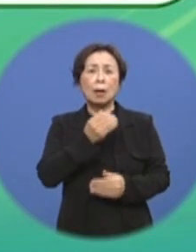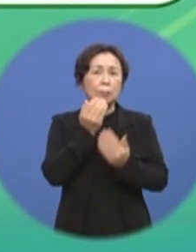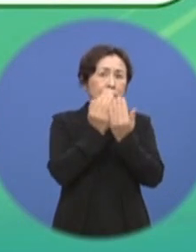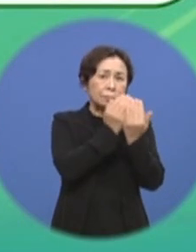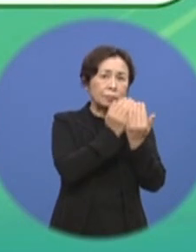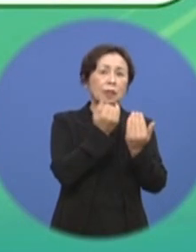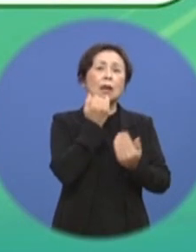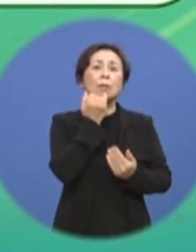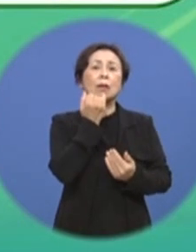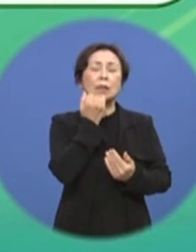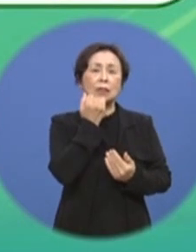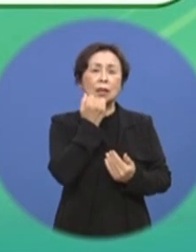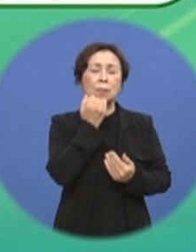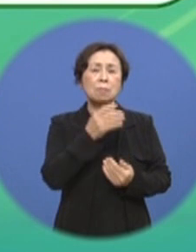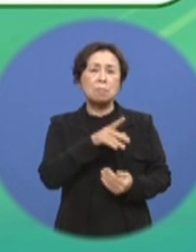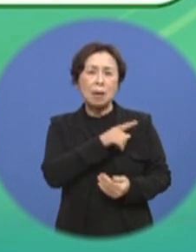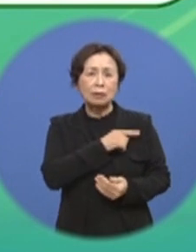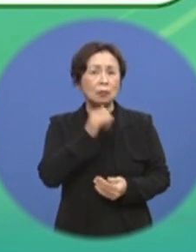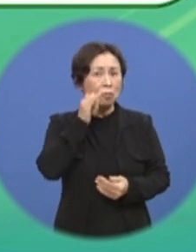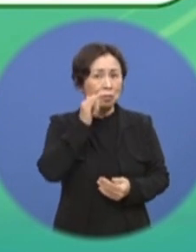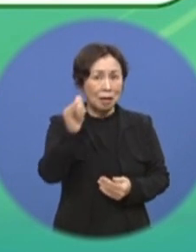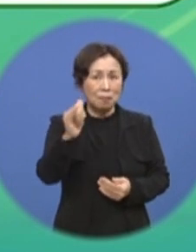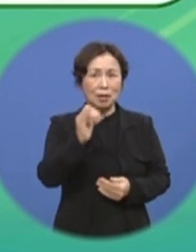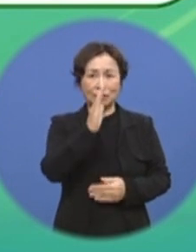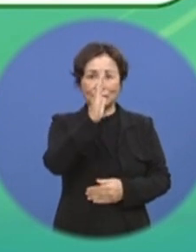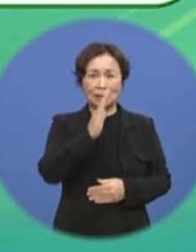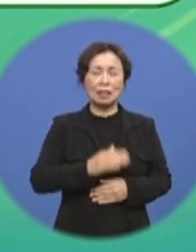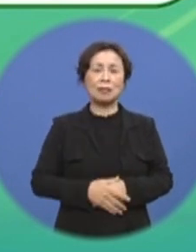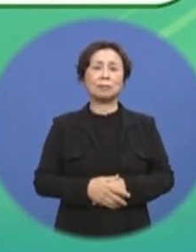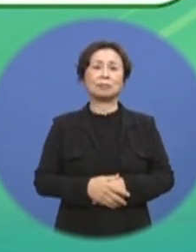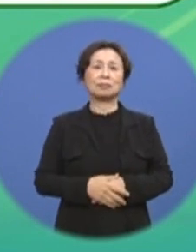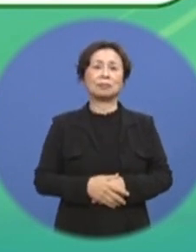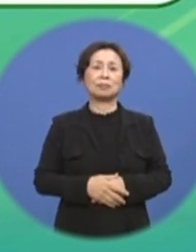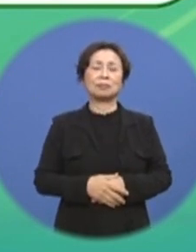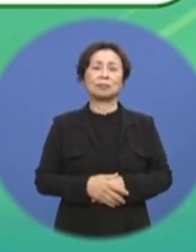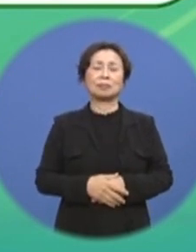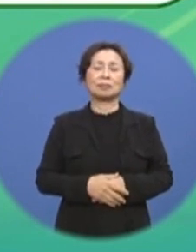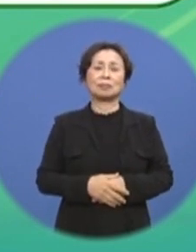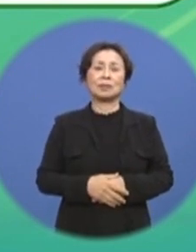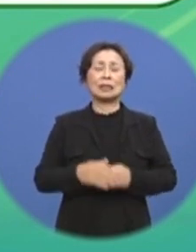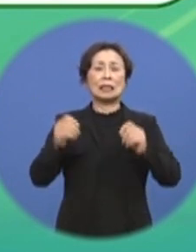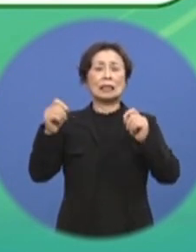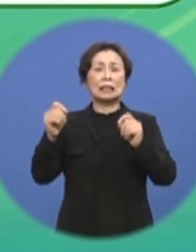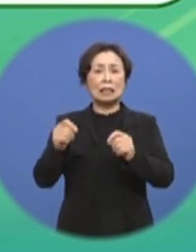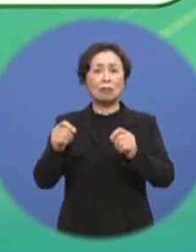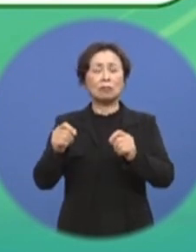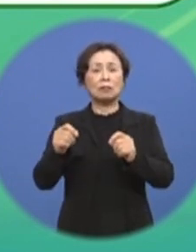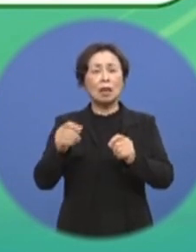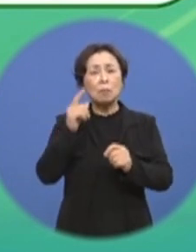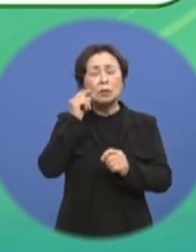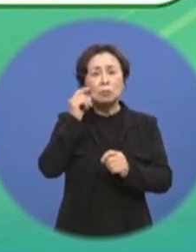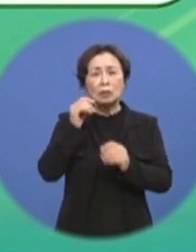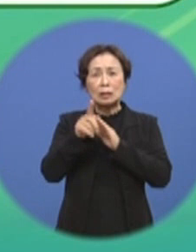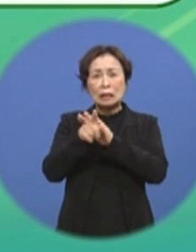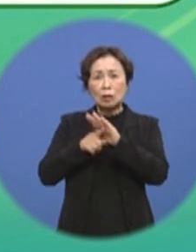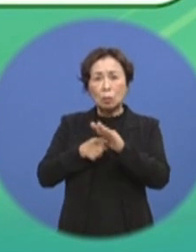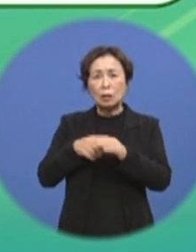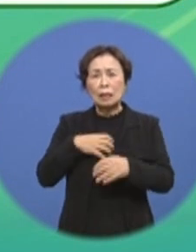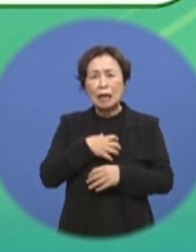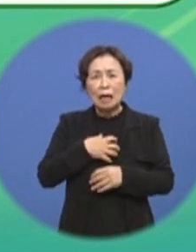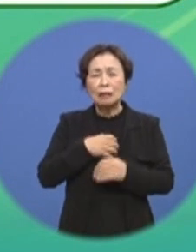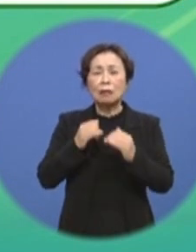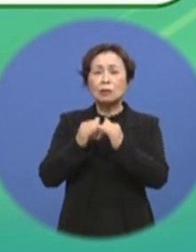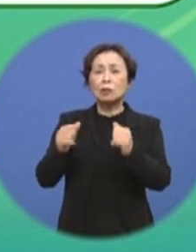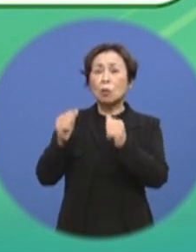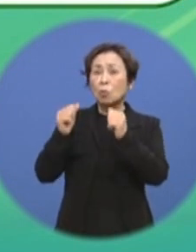ので木々子守一歩ラインにお電話くださいまたお近くに引きこもりで悩まれる方が来られたら当